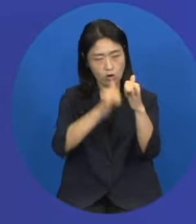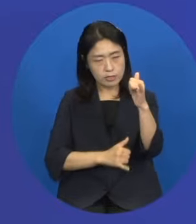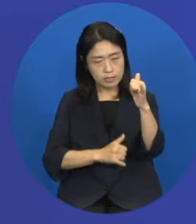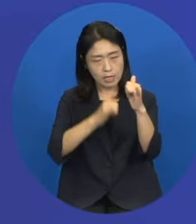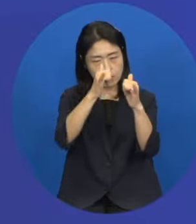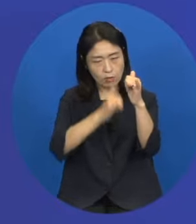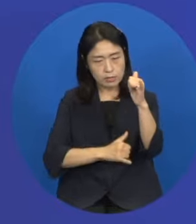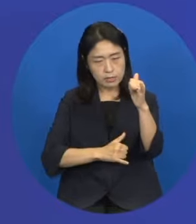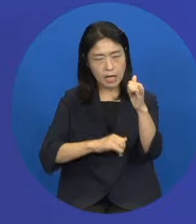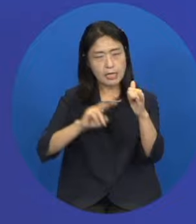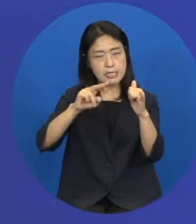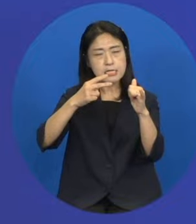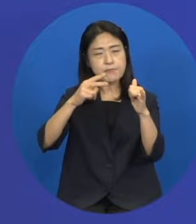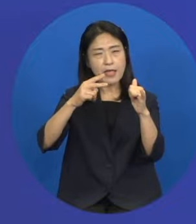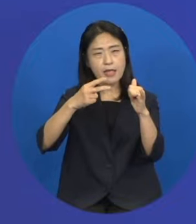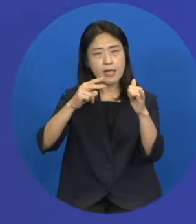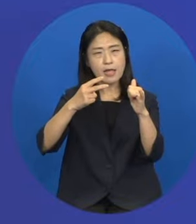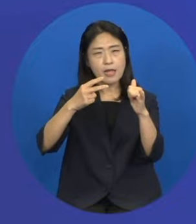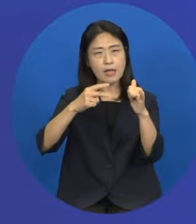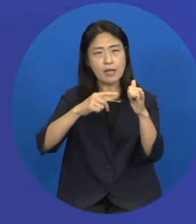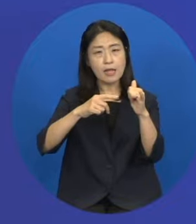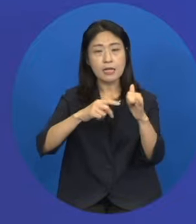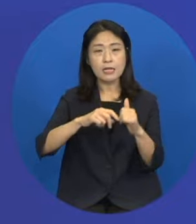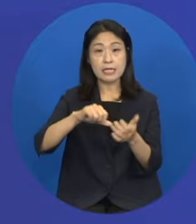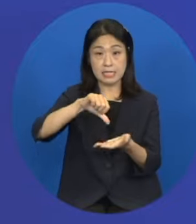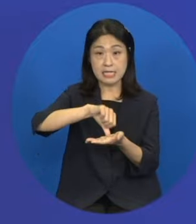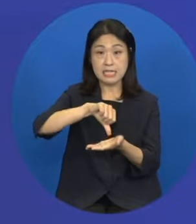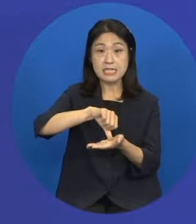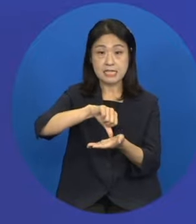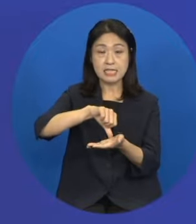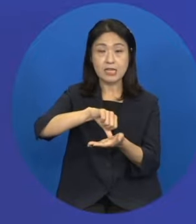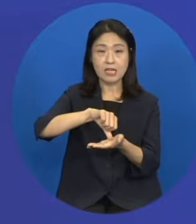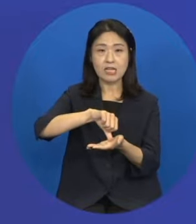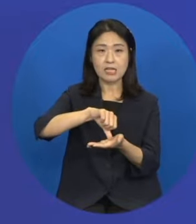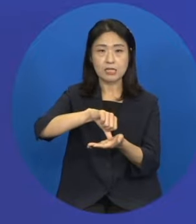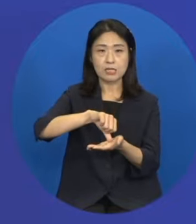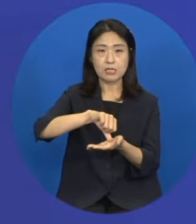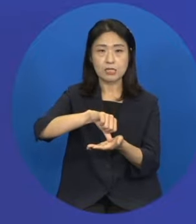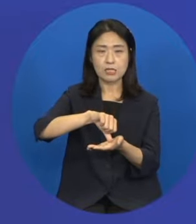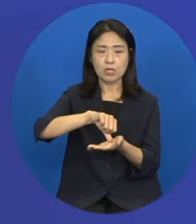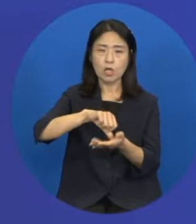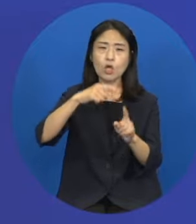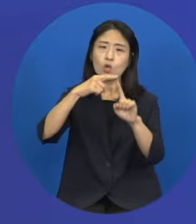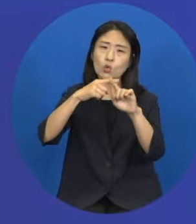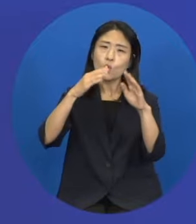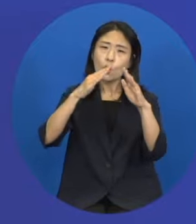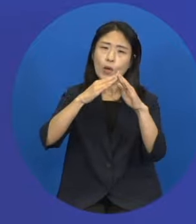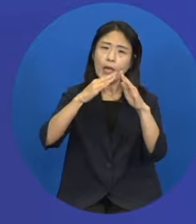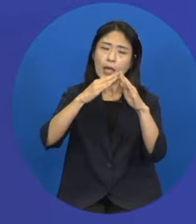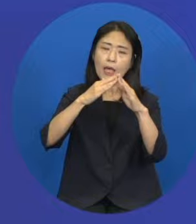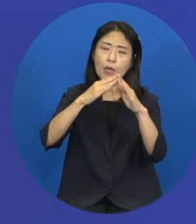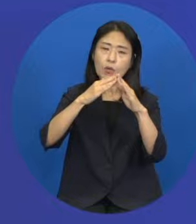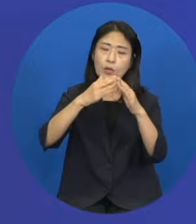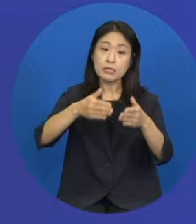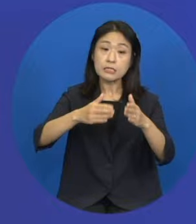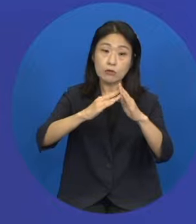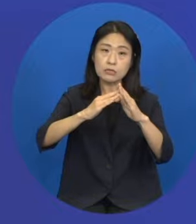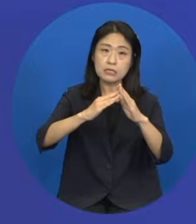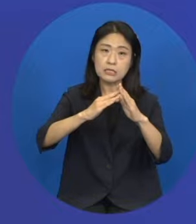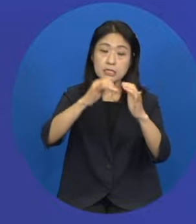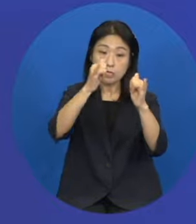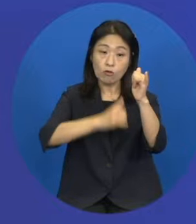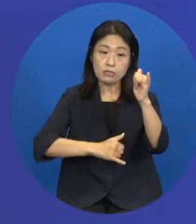더 오래됐지만 인도의 교회 공동체가 세워진 것을 아마 200년 역사로 본 것 같습니다. 역사상 가장